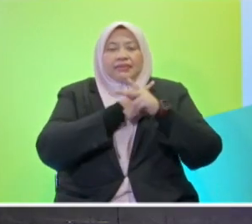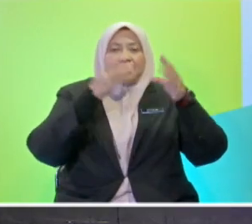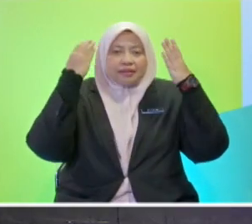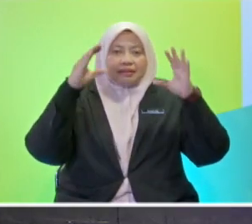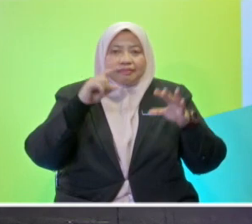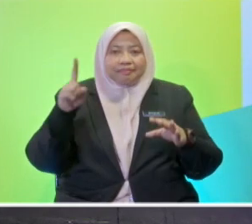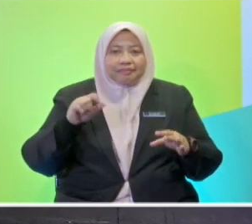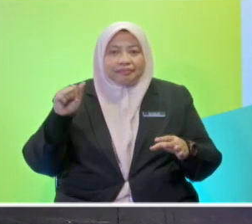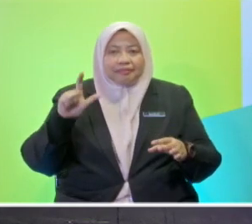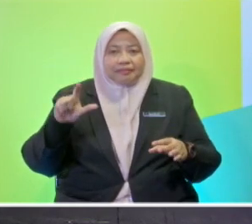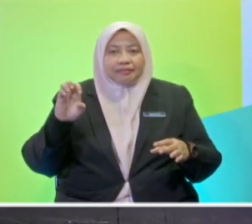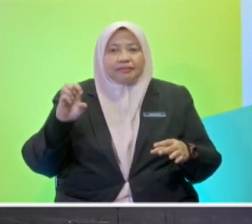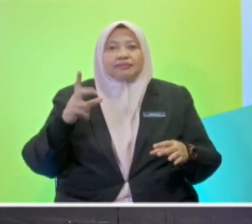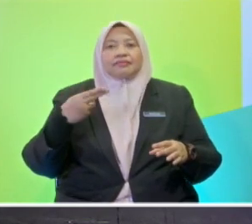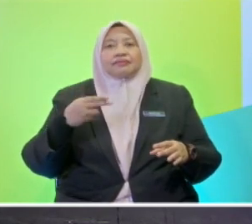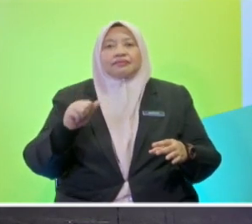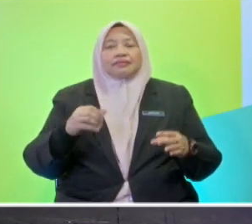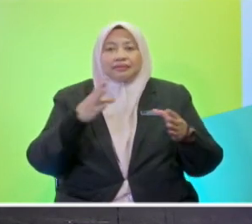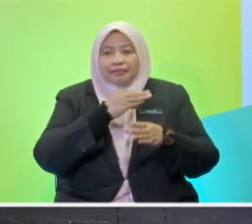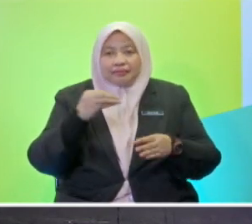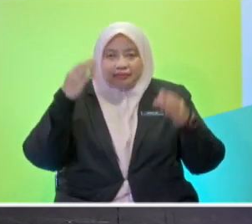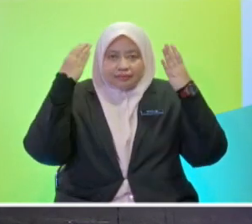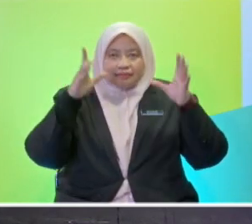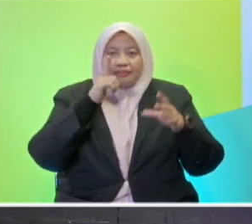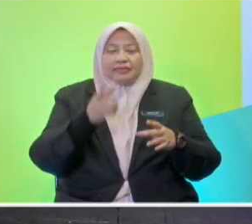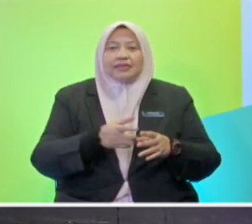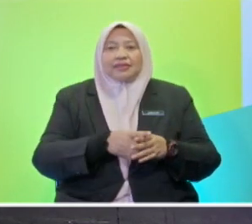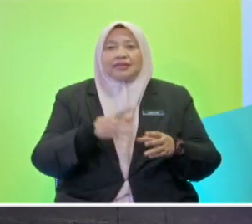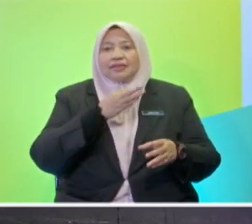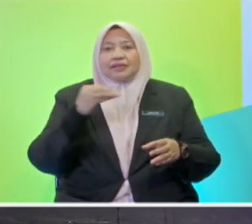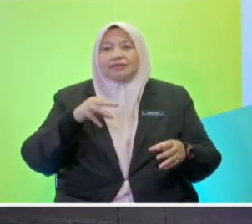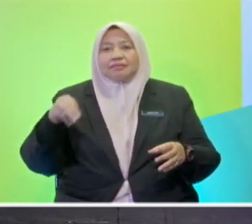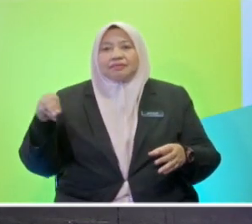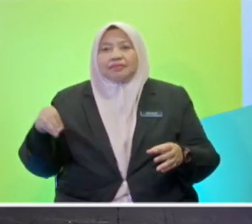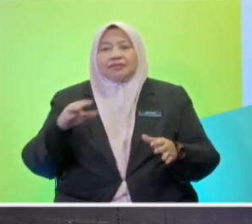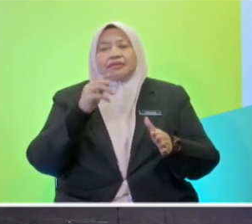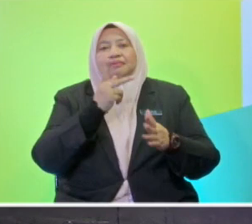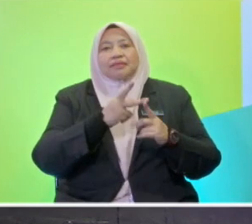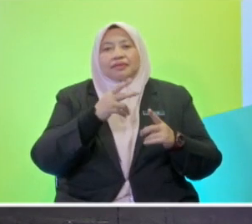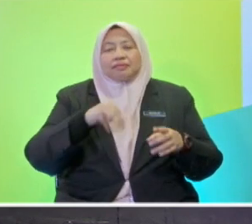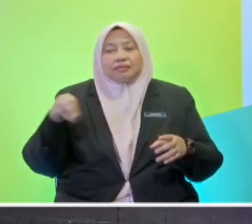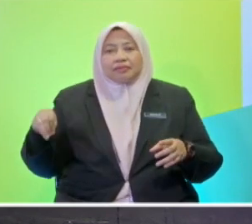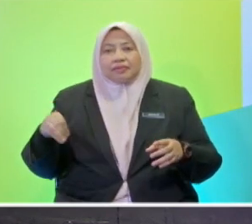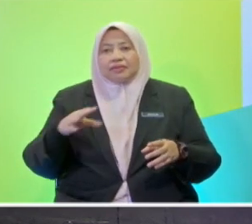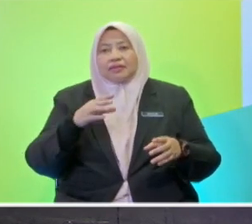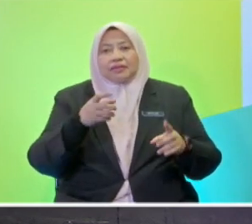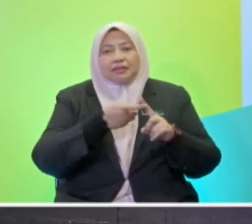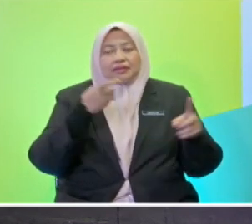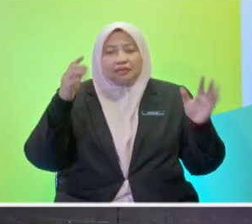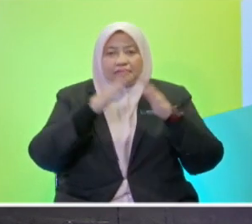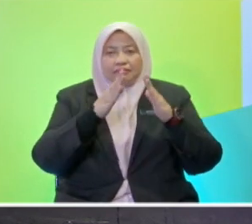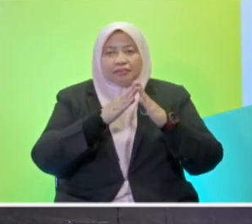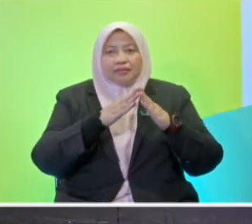dan juga juru bahasa isyarat kita cek Gus azrin dan kepada adik-adik yang menonton dari rumah Saya memakai